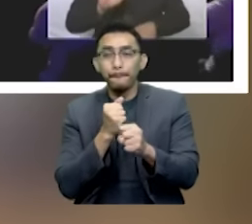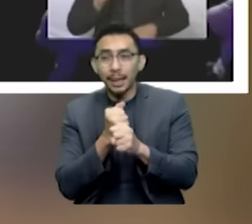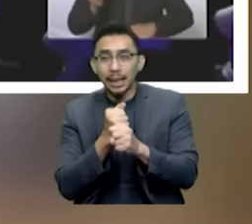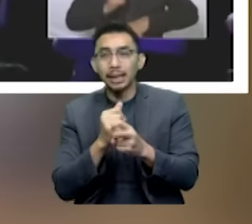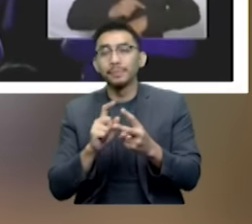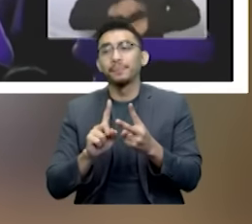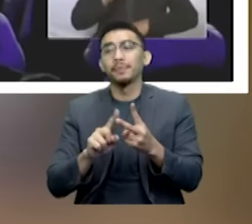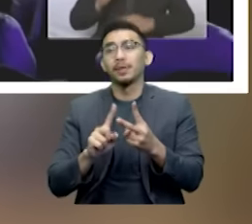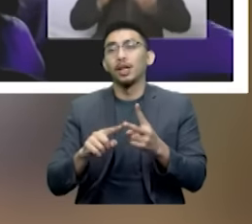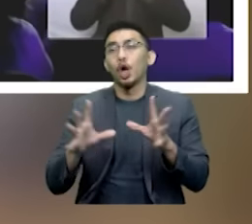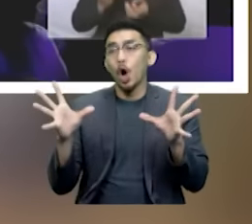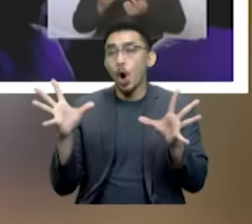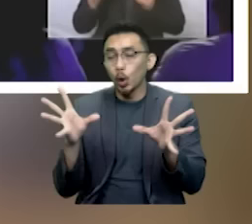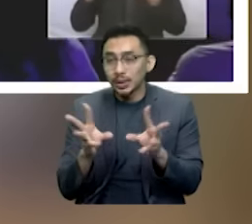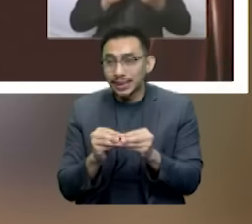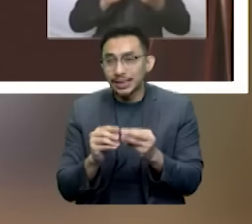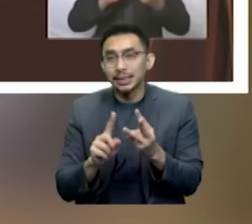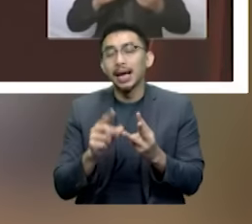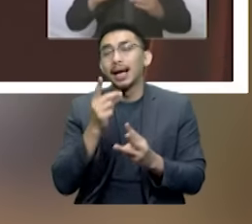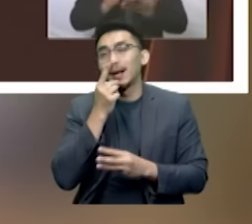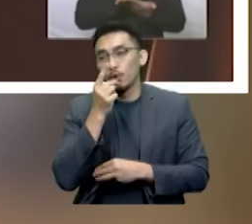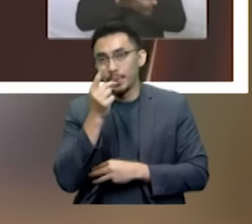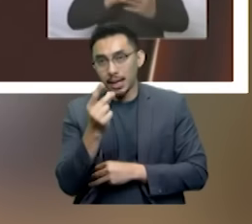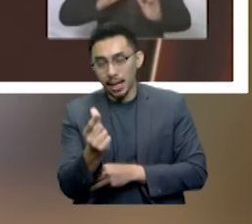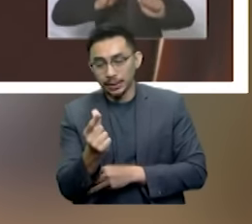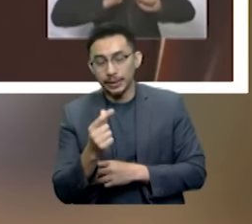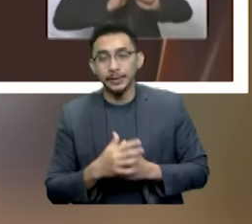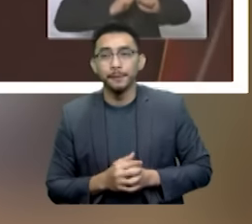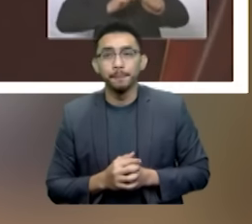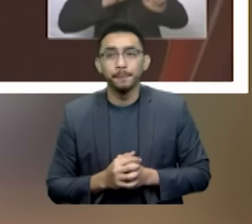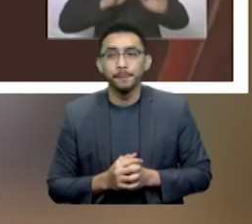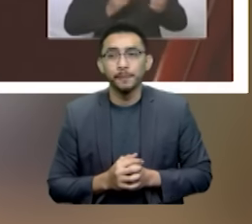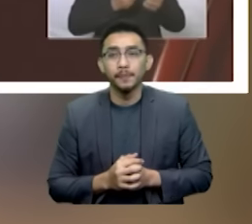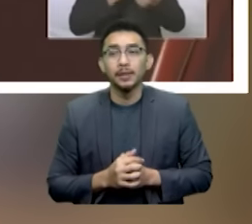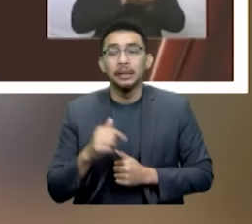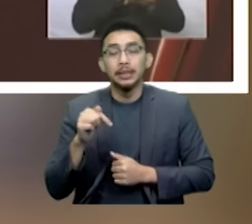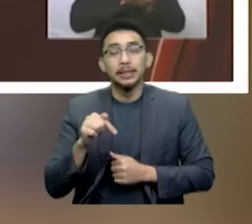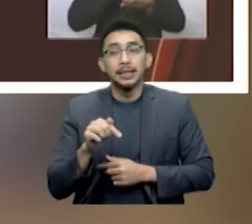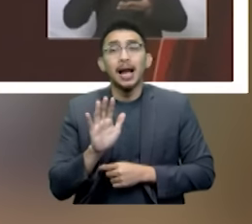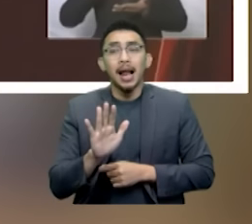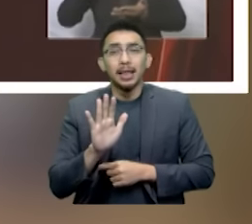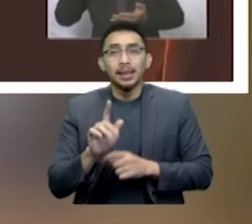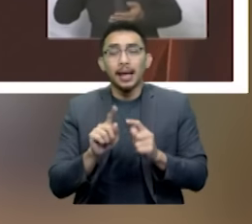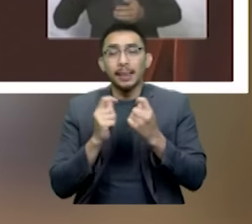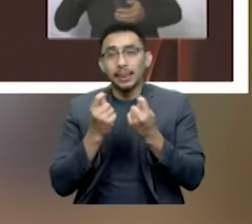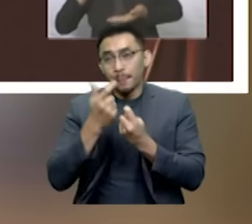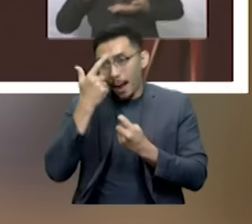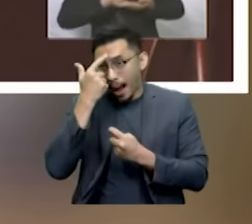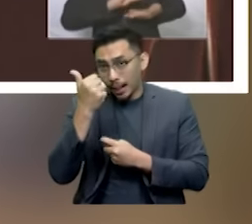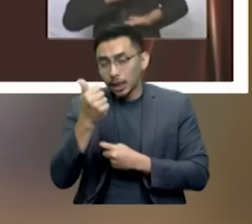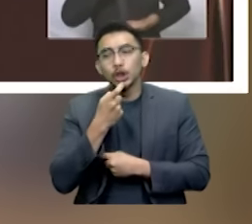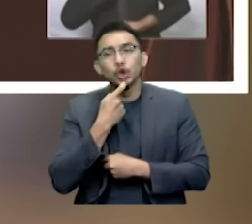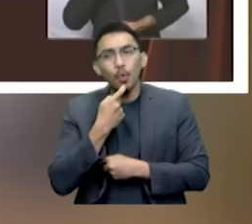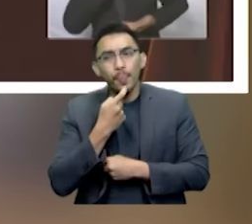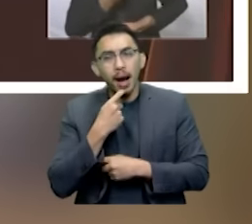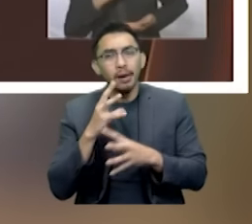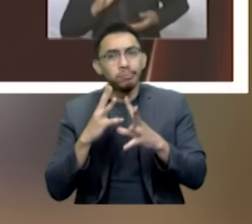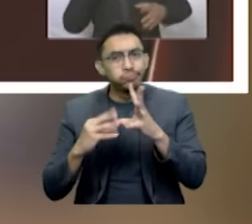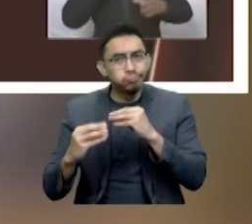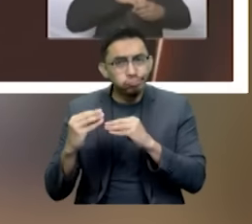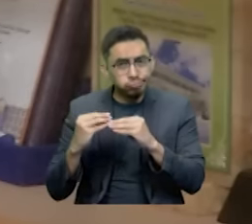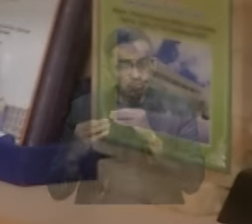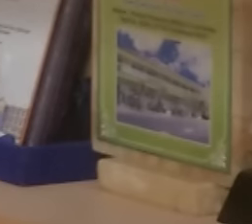harus mau menerima feeding ya dari tim ahlinya. Sehingga apa? Dia bisa kemudian mengartikulasikan